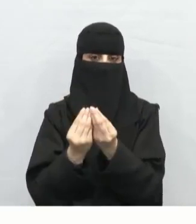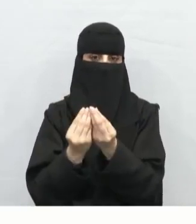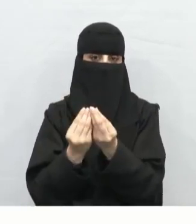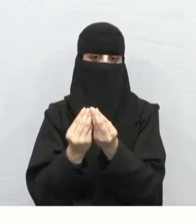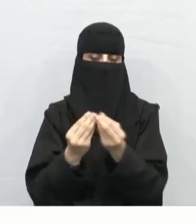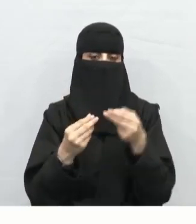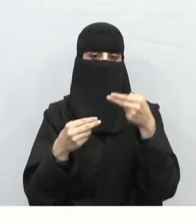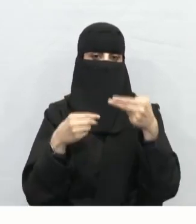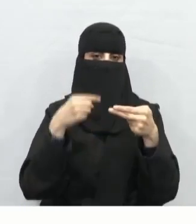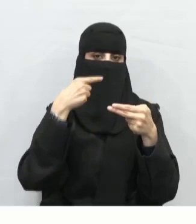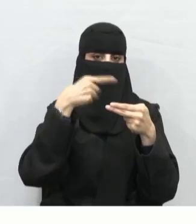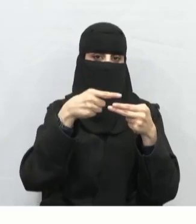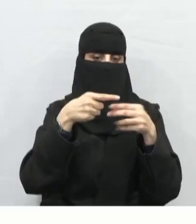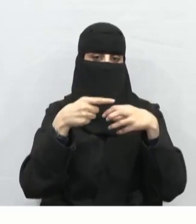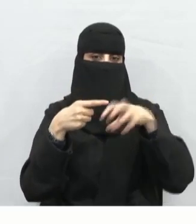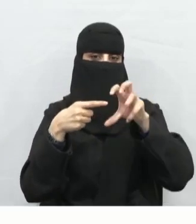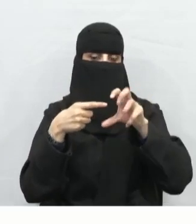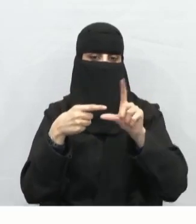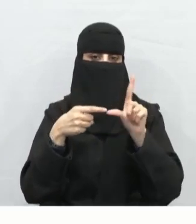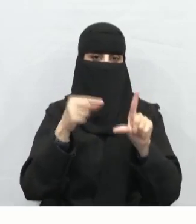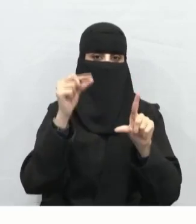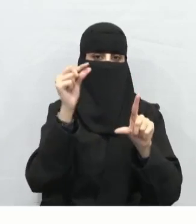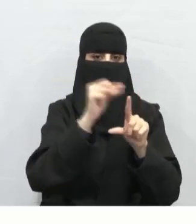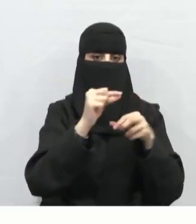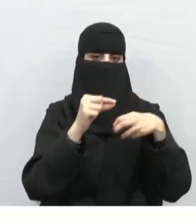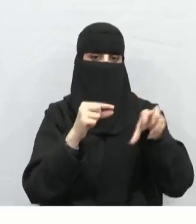علو حروف متحركه سافعل